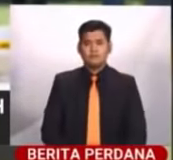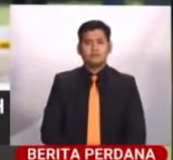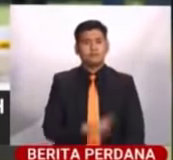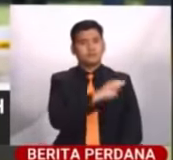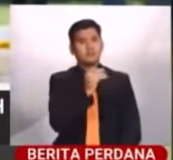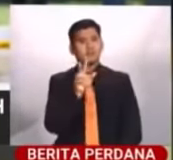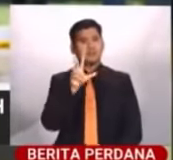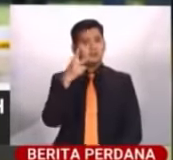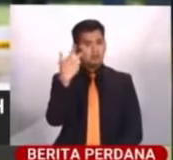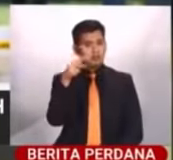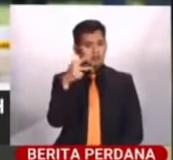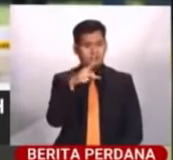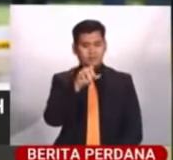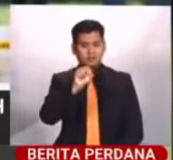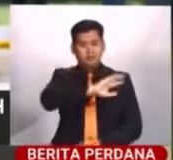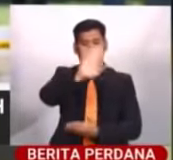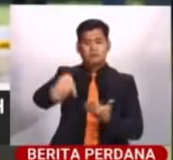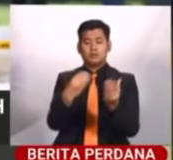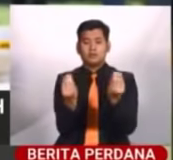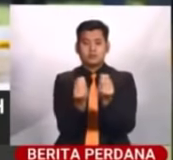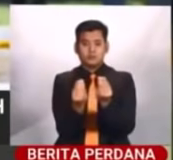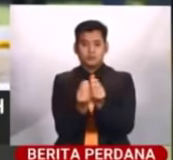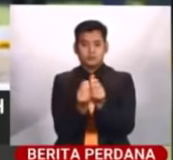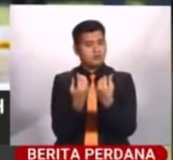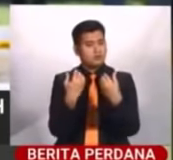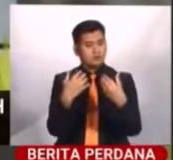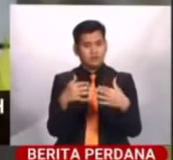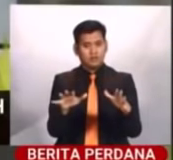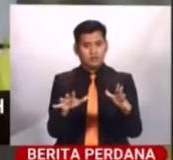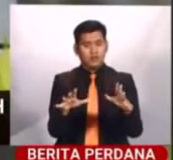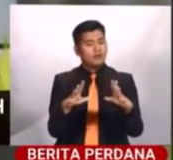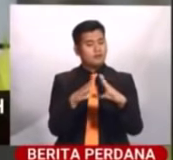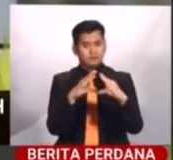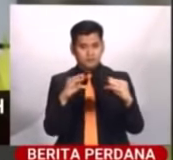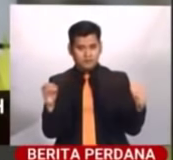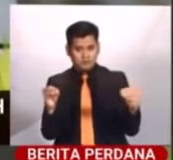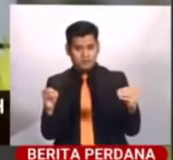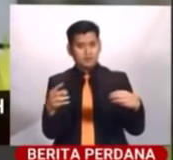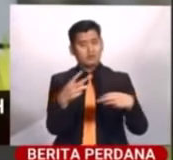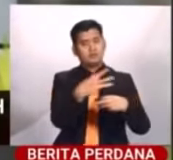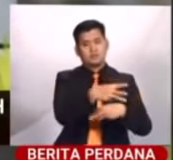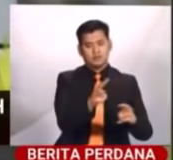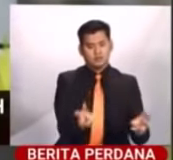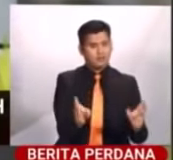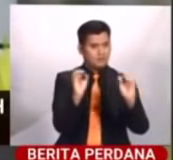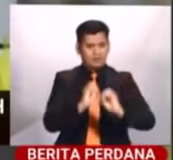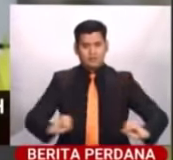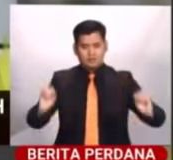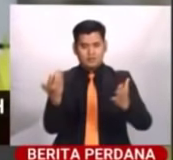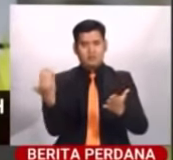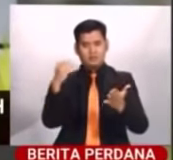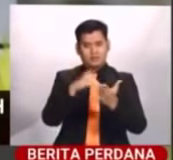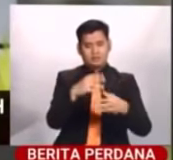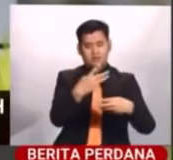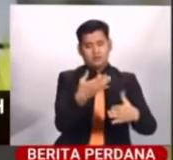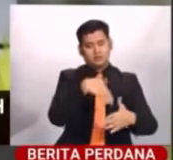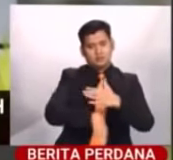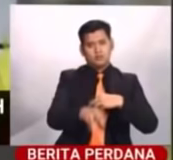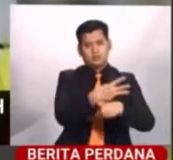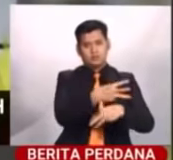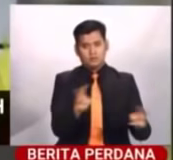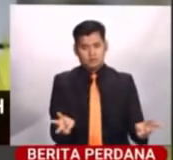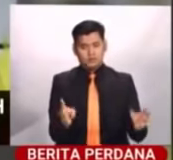Sementara itu, 13 kes keseluruhan telah discharge daripada ward hari ini, manakala tiada kes positif baru dilaporkan.